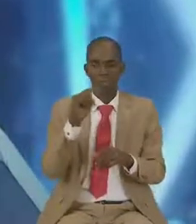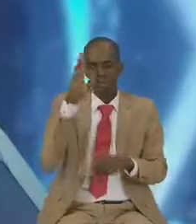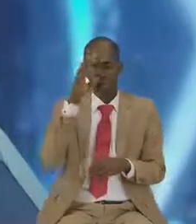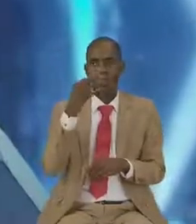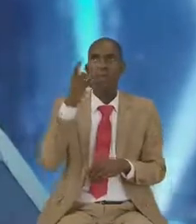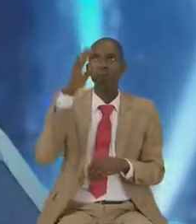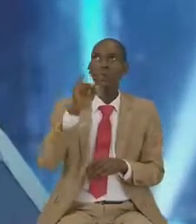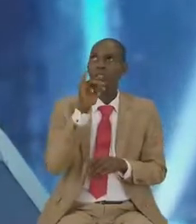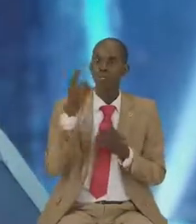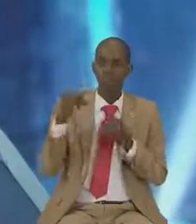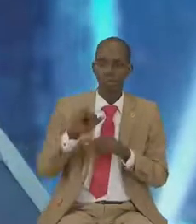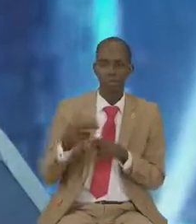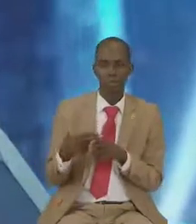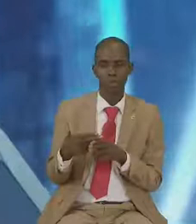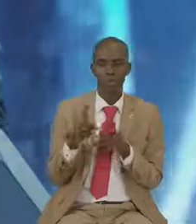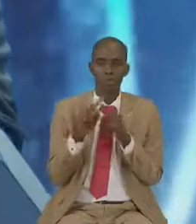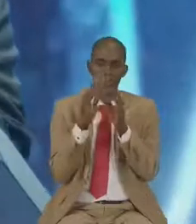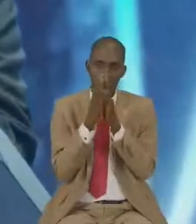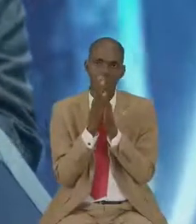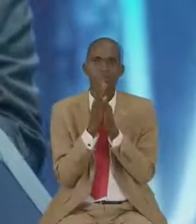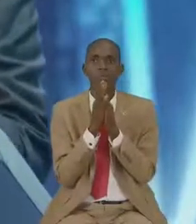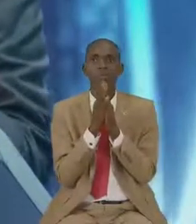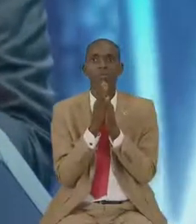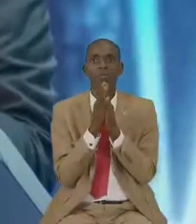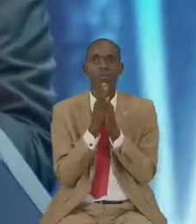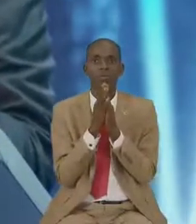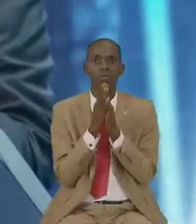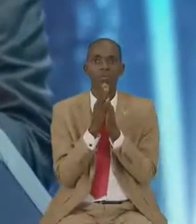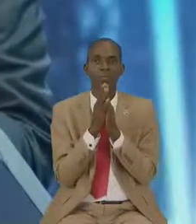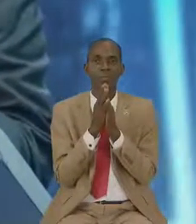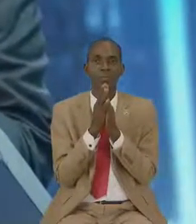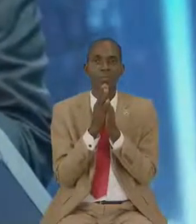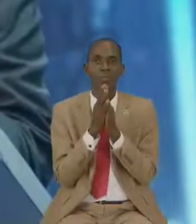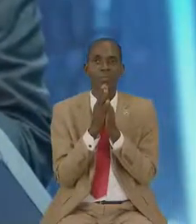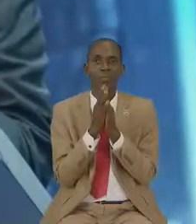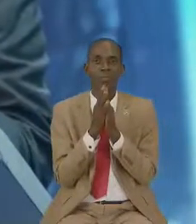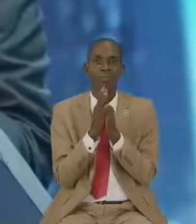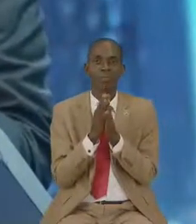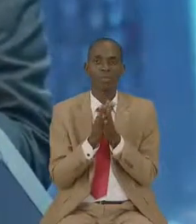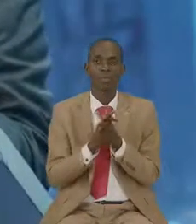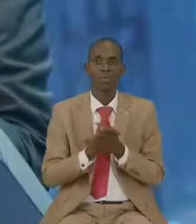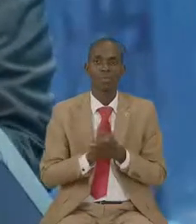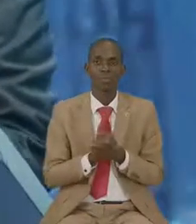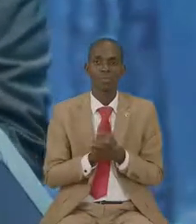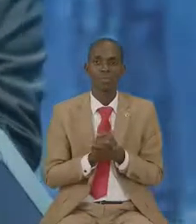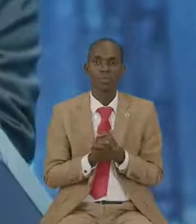Soyez prêts. L'homme de Dieu montera bientôt pour prier pour nous.